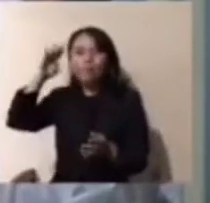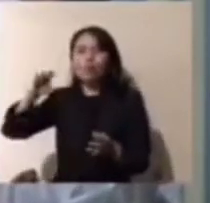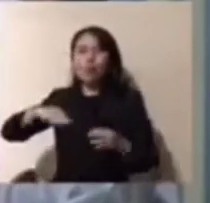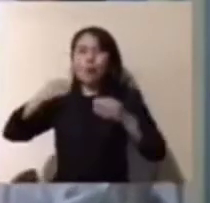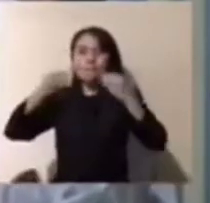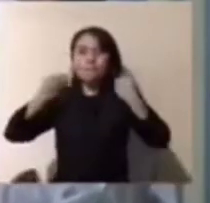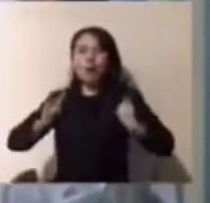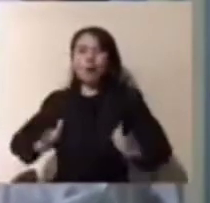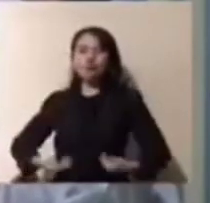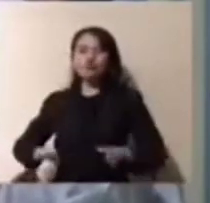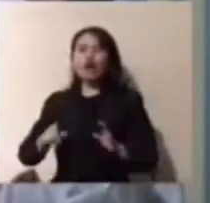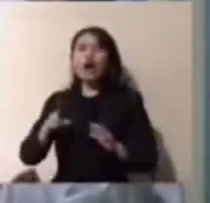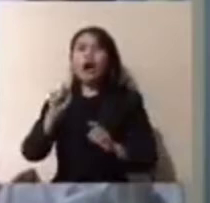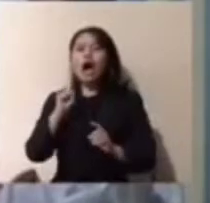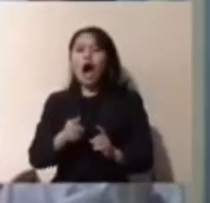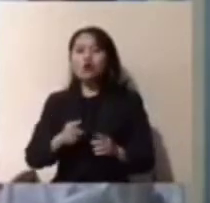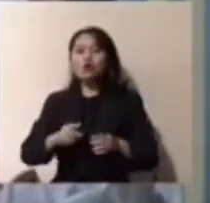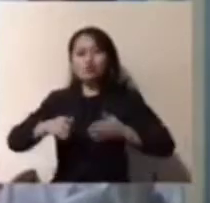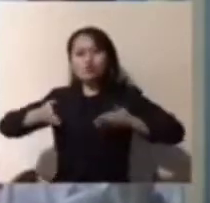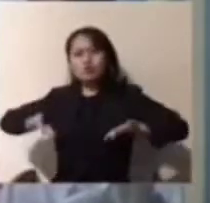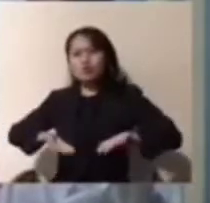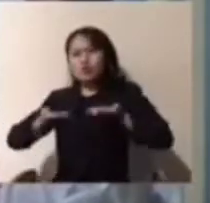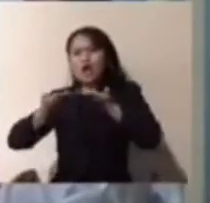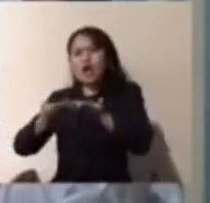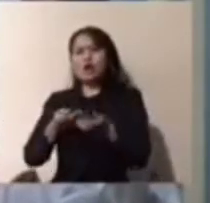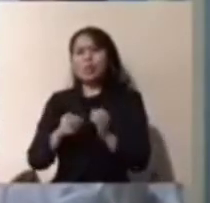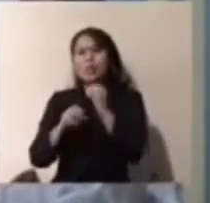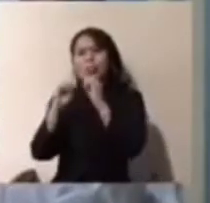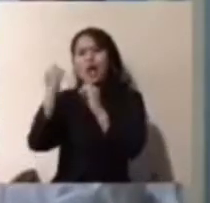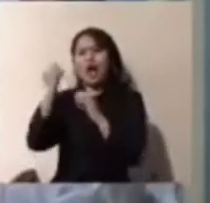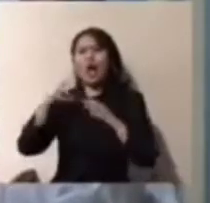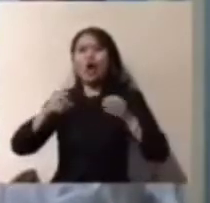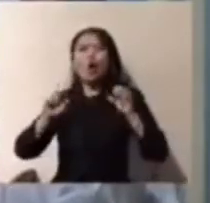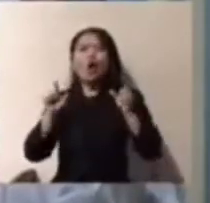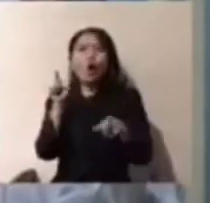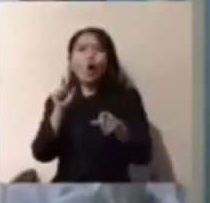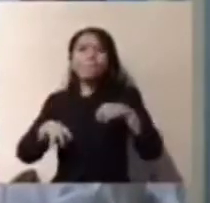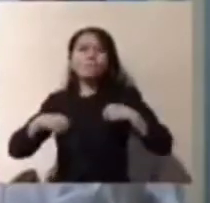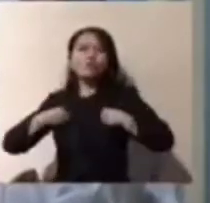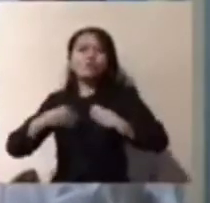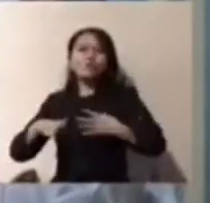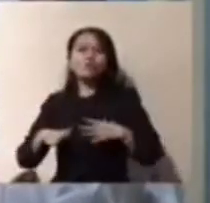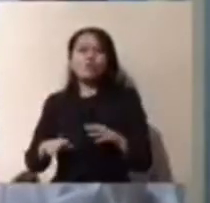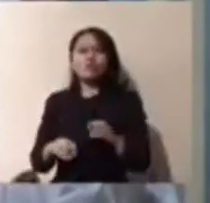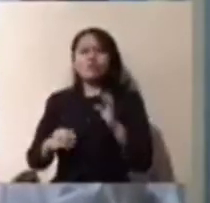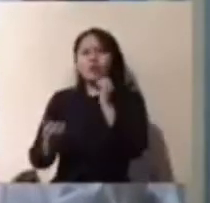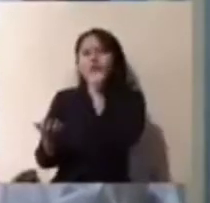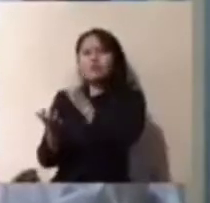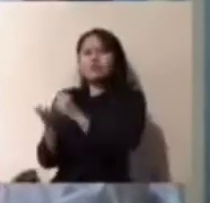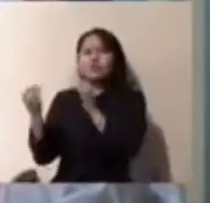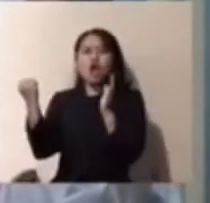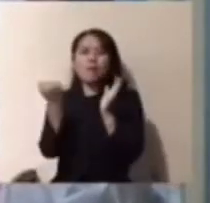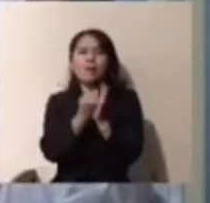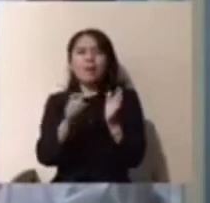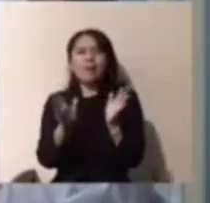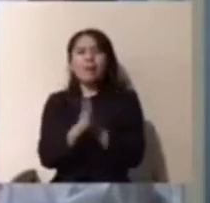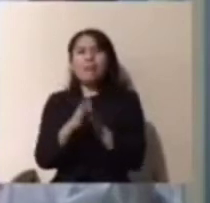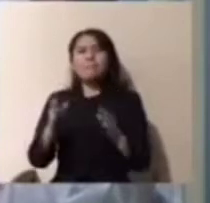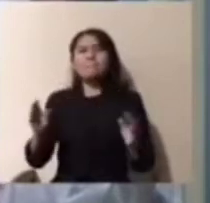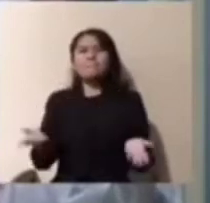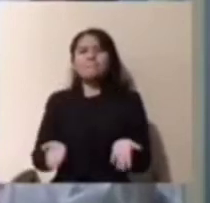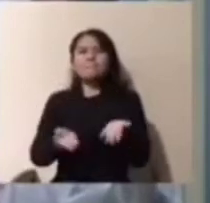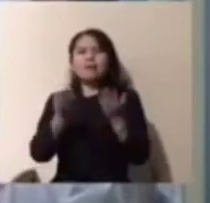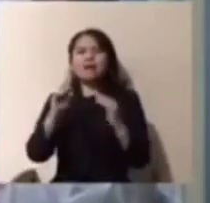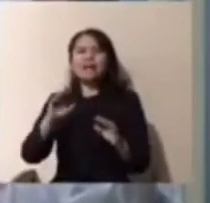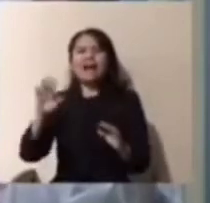Putra manusia harus diserahkan ke tangan orang berdosa, disalibkan, dan bangkit pada